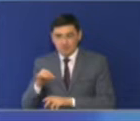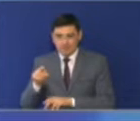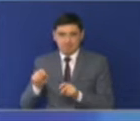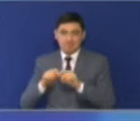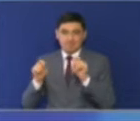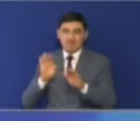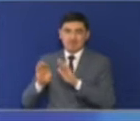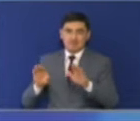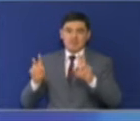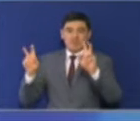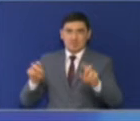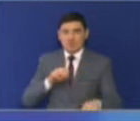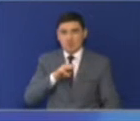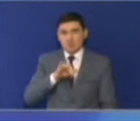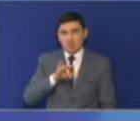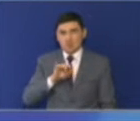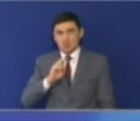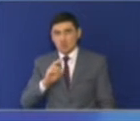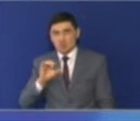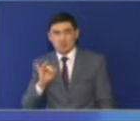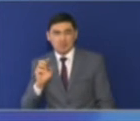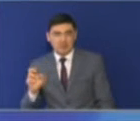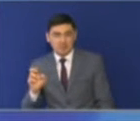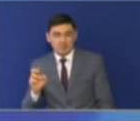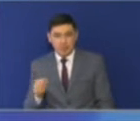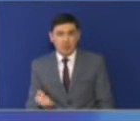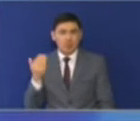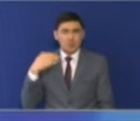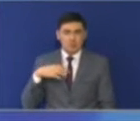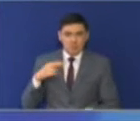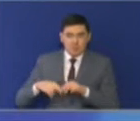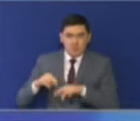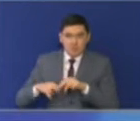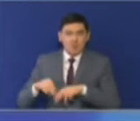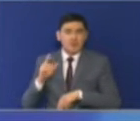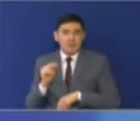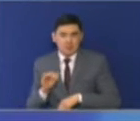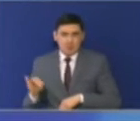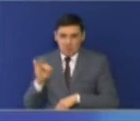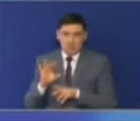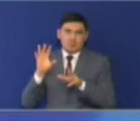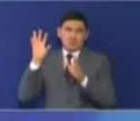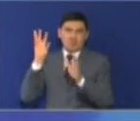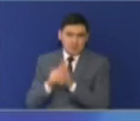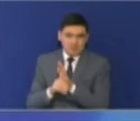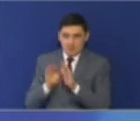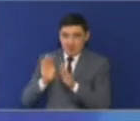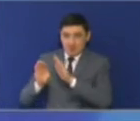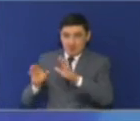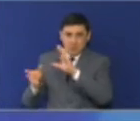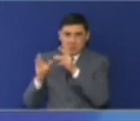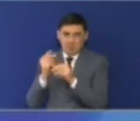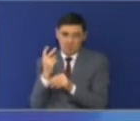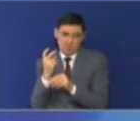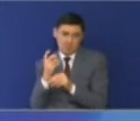континента». В ней представлена информация и фотографии основных этапов строительства железной дороги. Всего на выставке представлено около